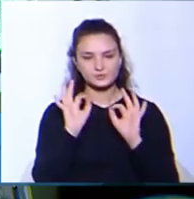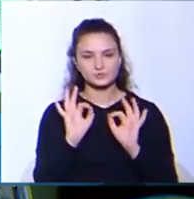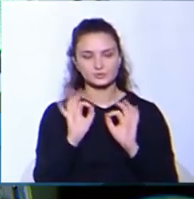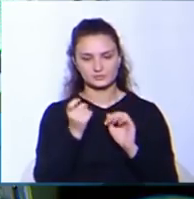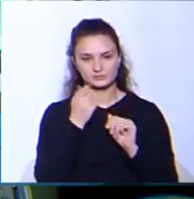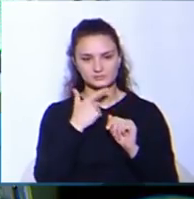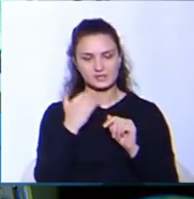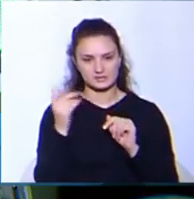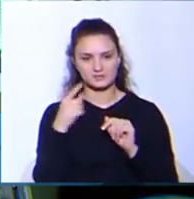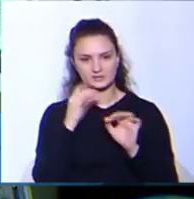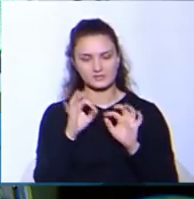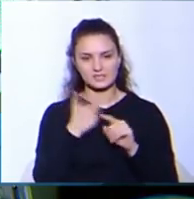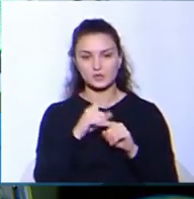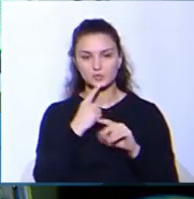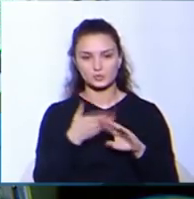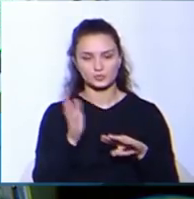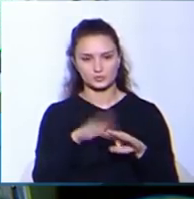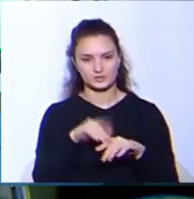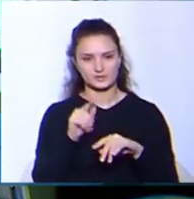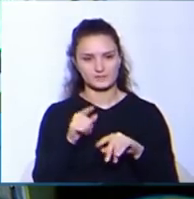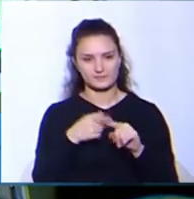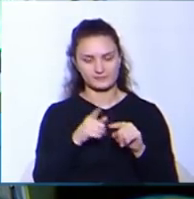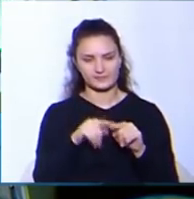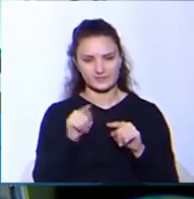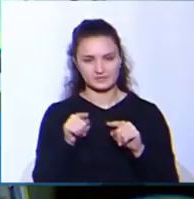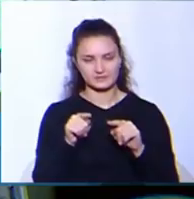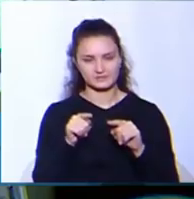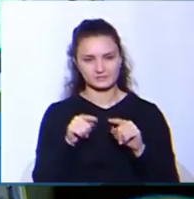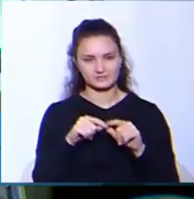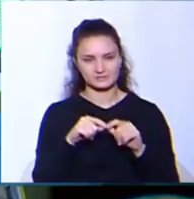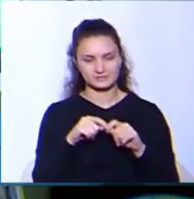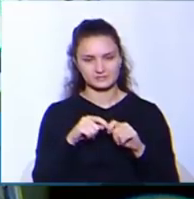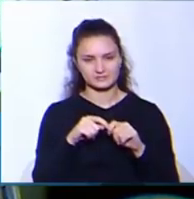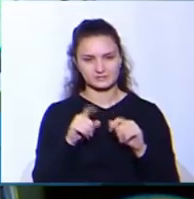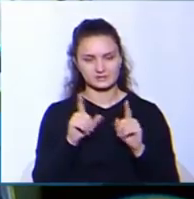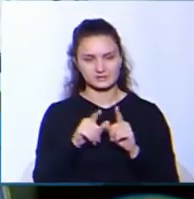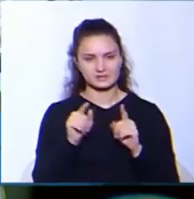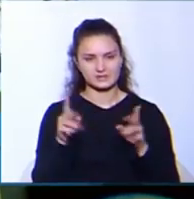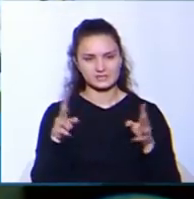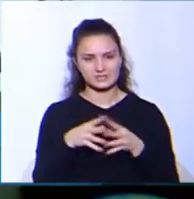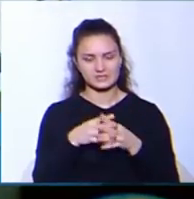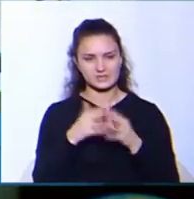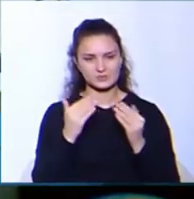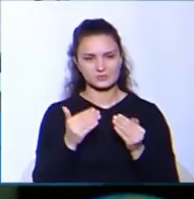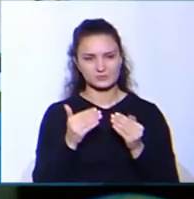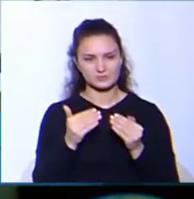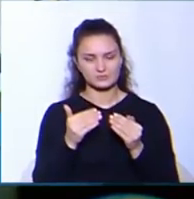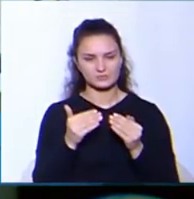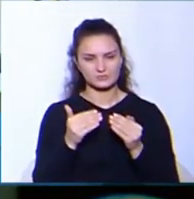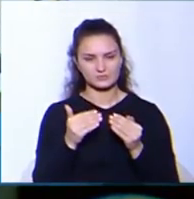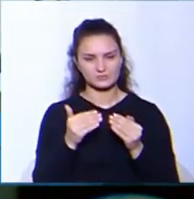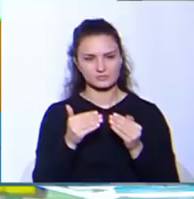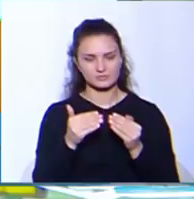ლევანმა ცილაპარაკა ამაზე, ძალიან რთულია, ვინაიდან ეს იმდენად ისეთი სინთეზური